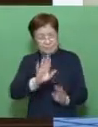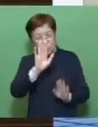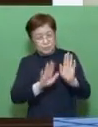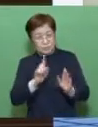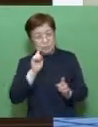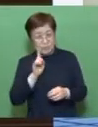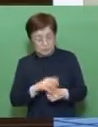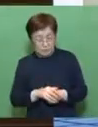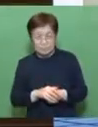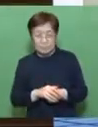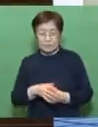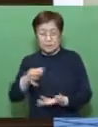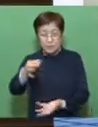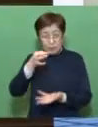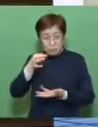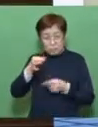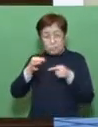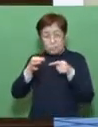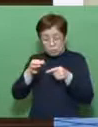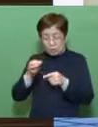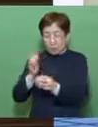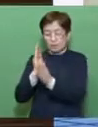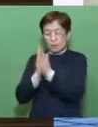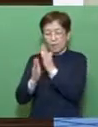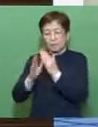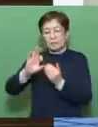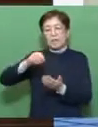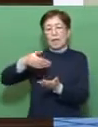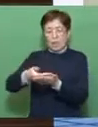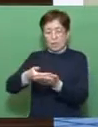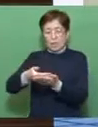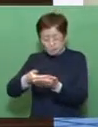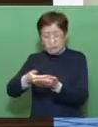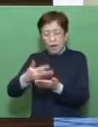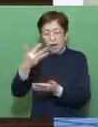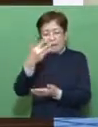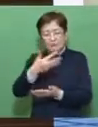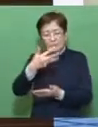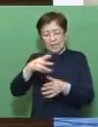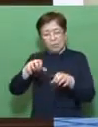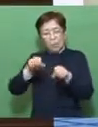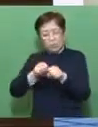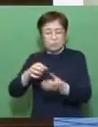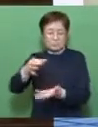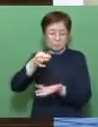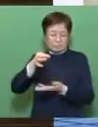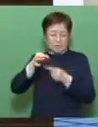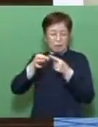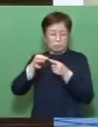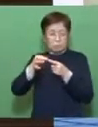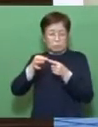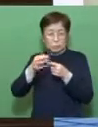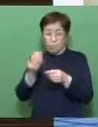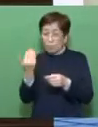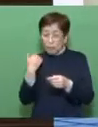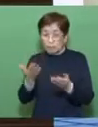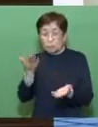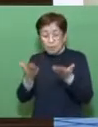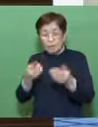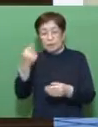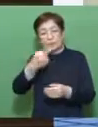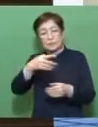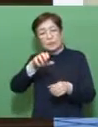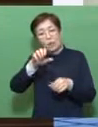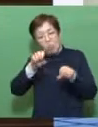ですねあの県税等が約あの8000億ありましてはい1000億近く増えたですね増え